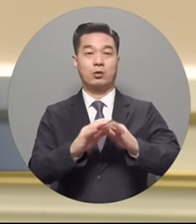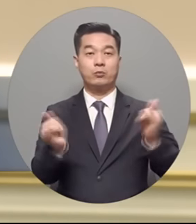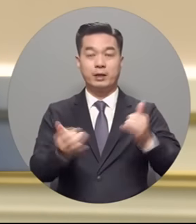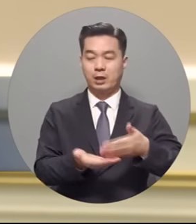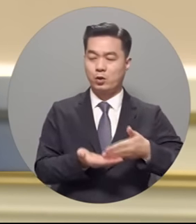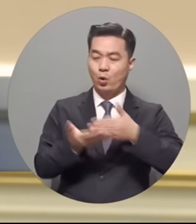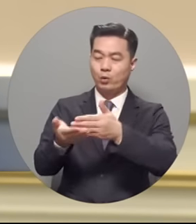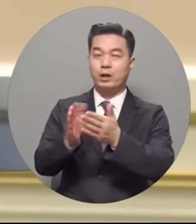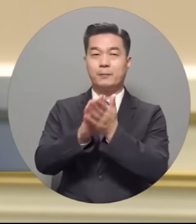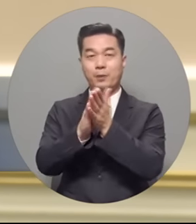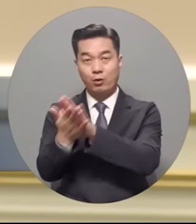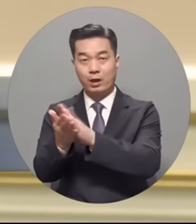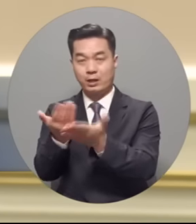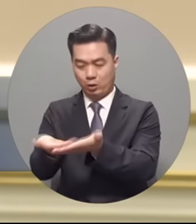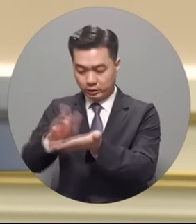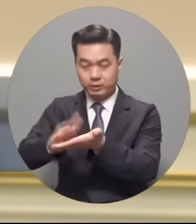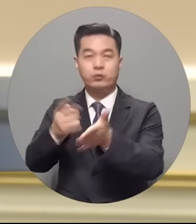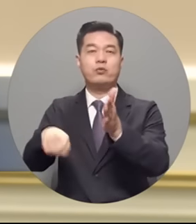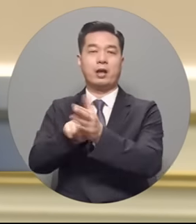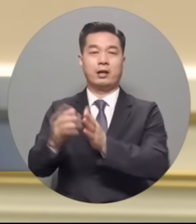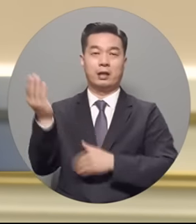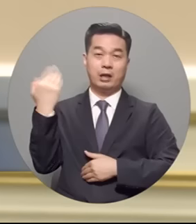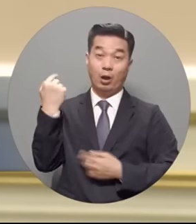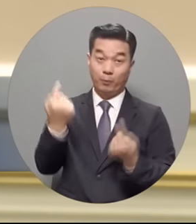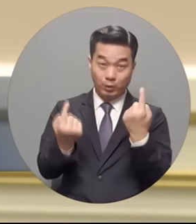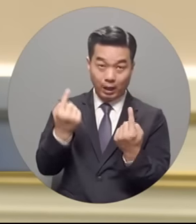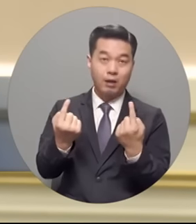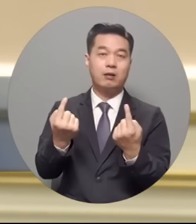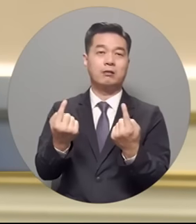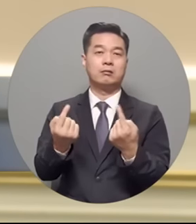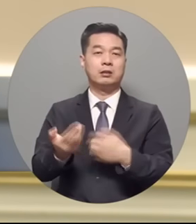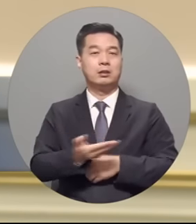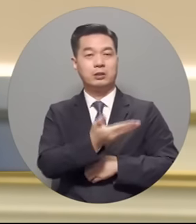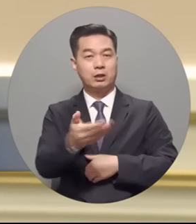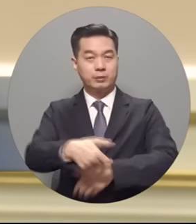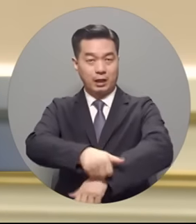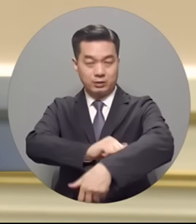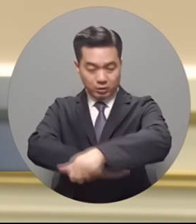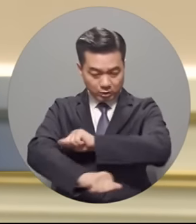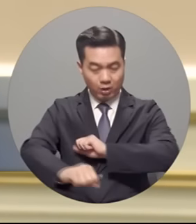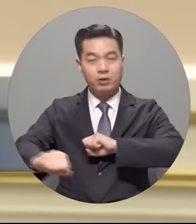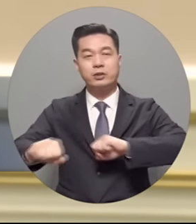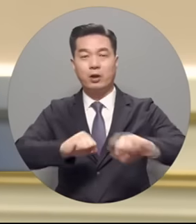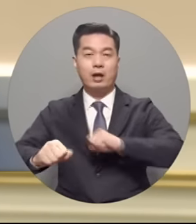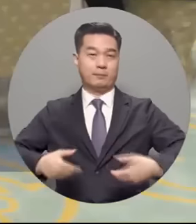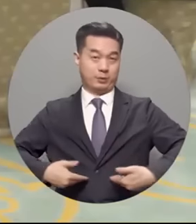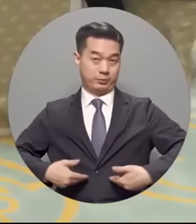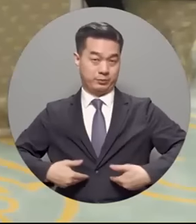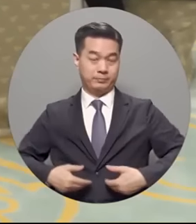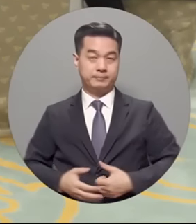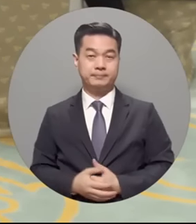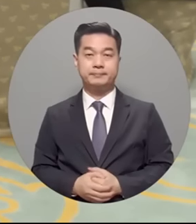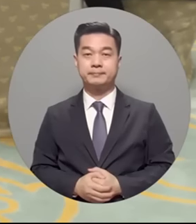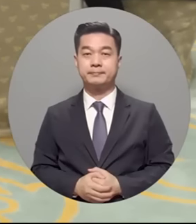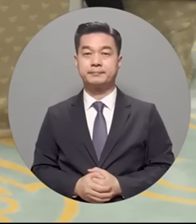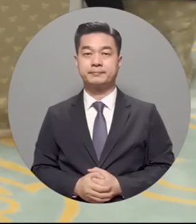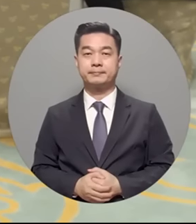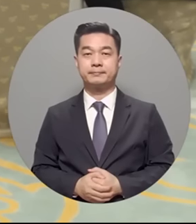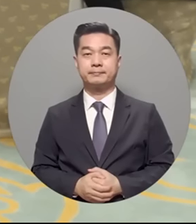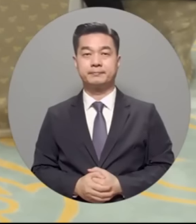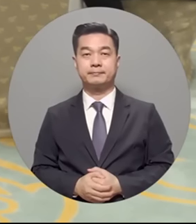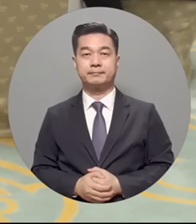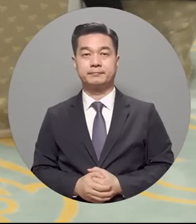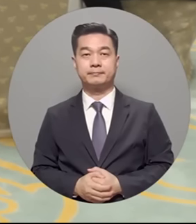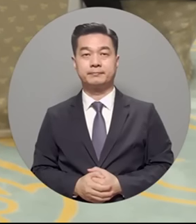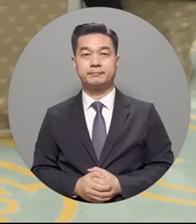변화와 혁신을 위해 그 어느 때보다도 여러분들의 적극적인 역할이 필요합니다. 비공개